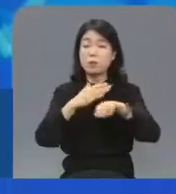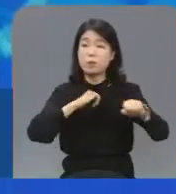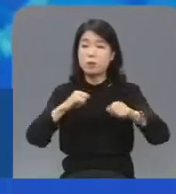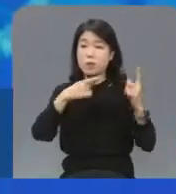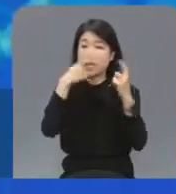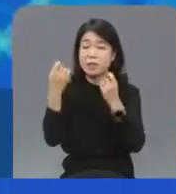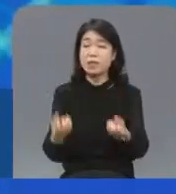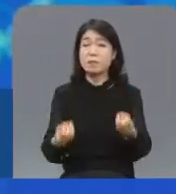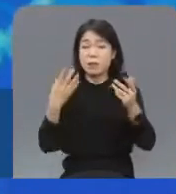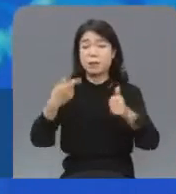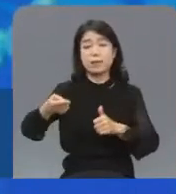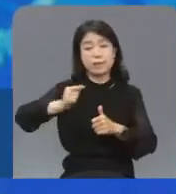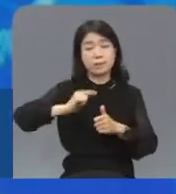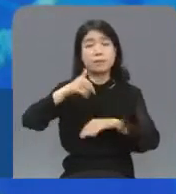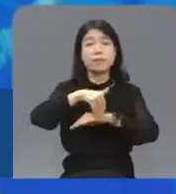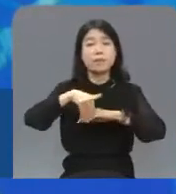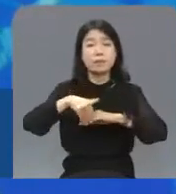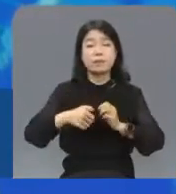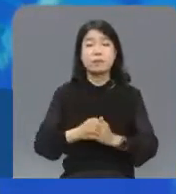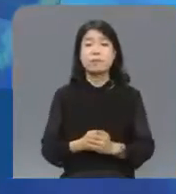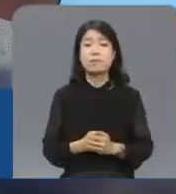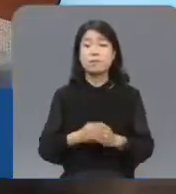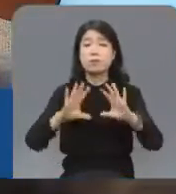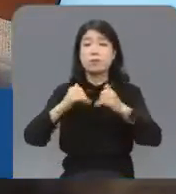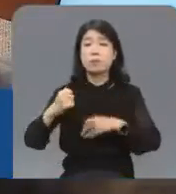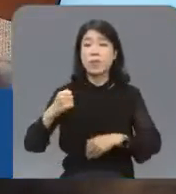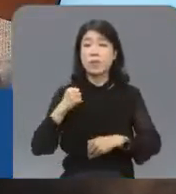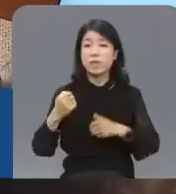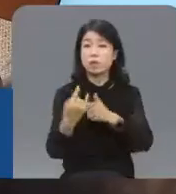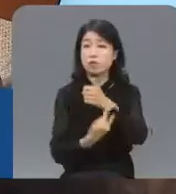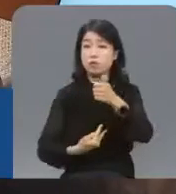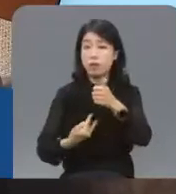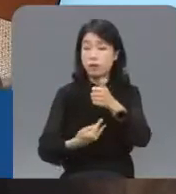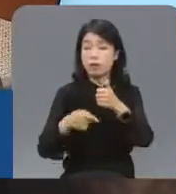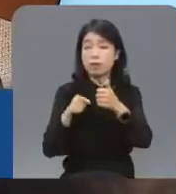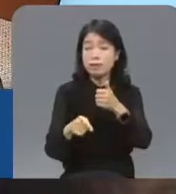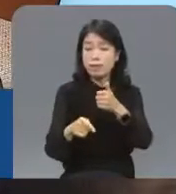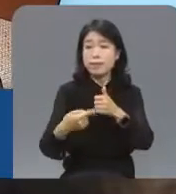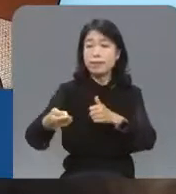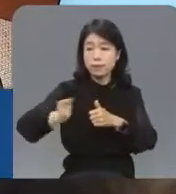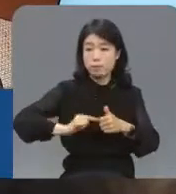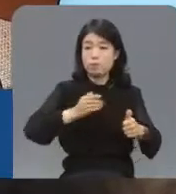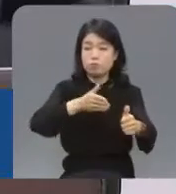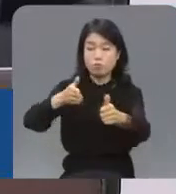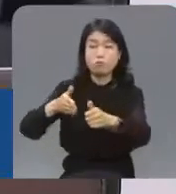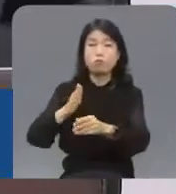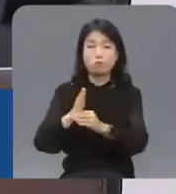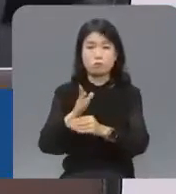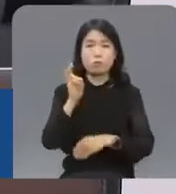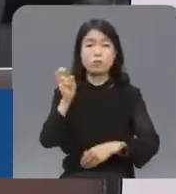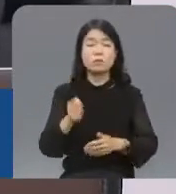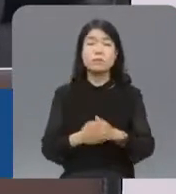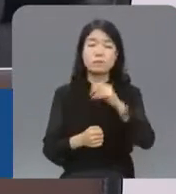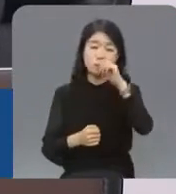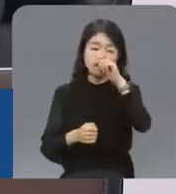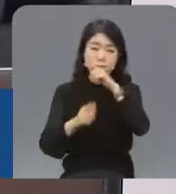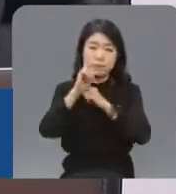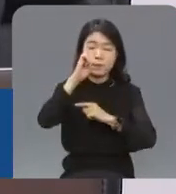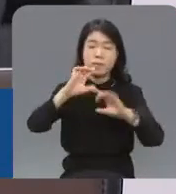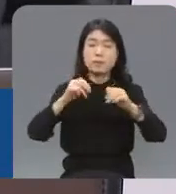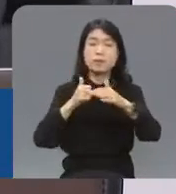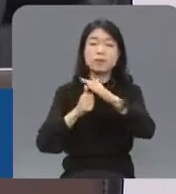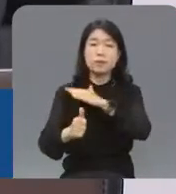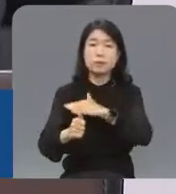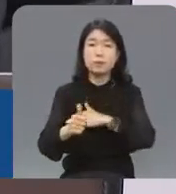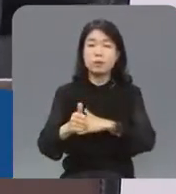민주화운동 기념식에 참석할 예정인 가운데 국민의힘 의원들의 참석도 요청한 것으로 알려졌습니다. 이준석 국민의힘